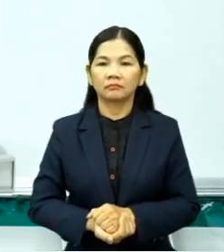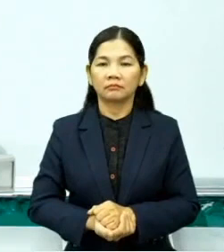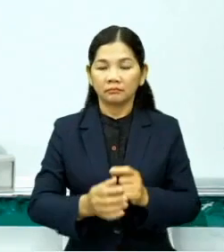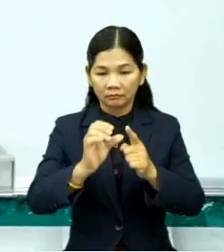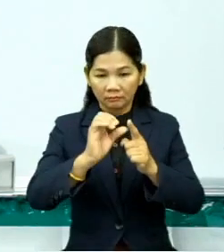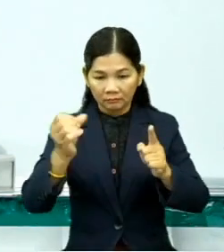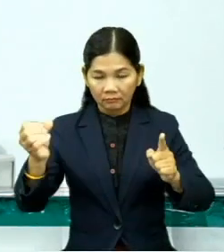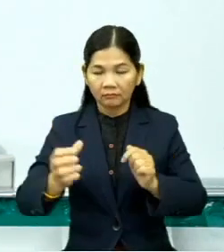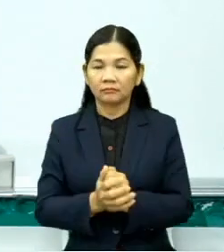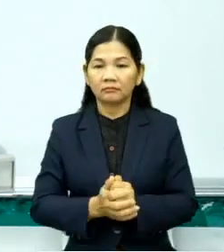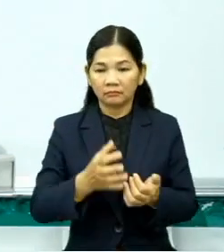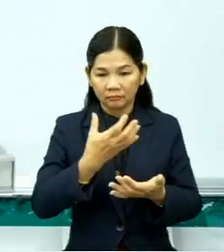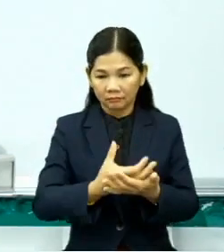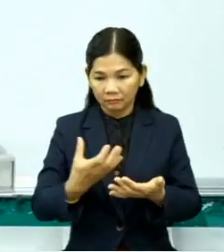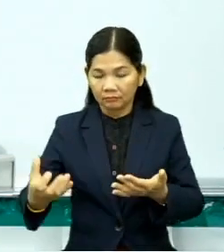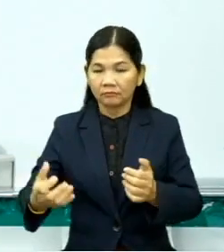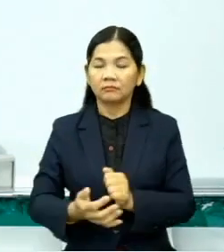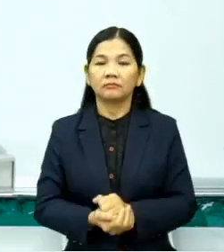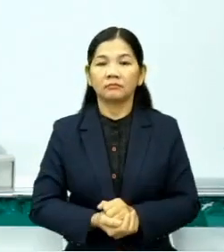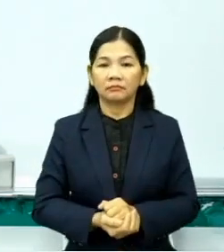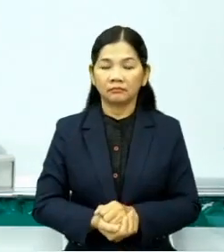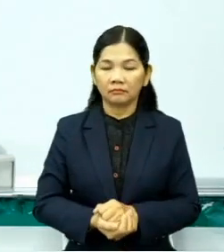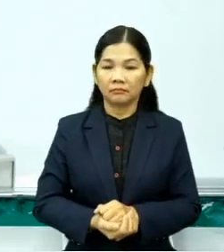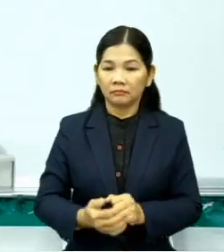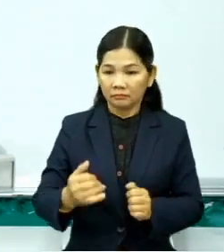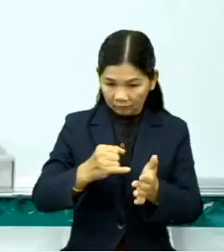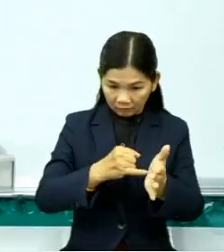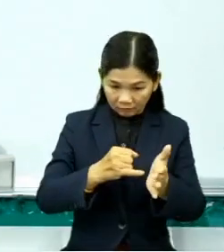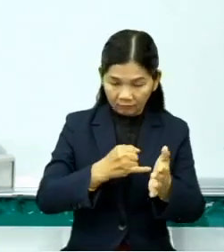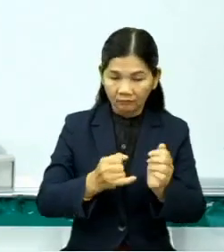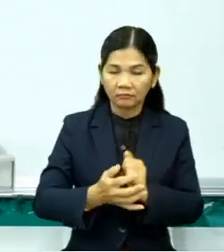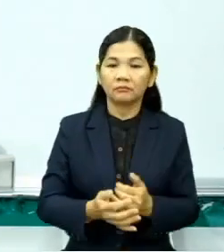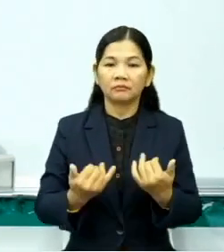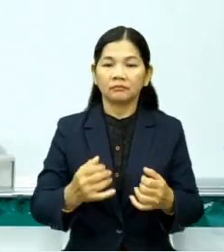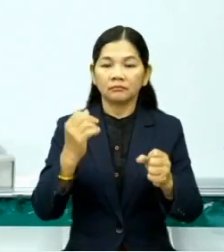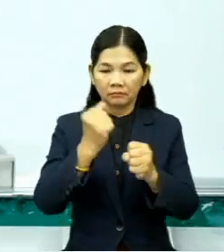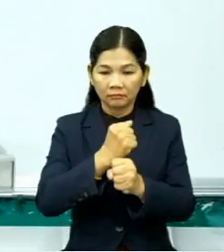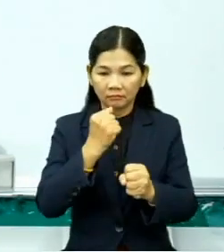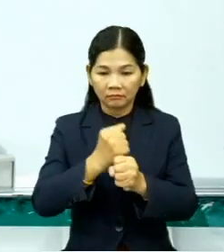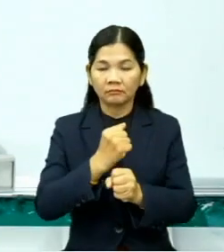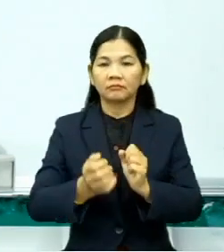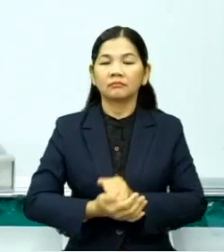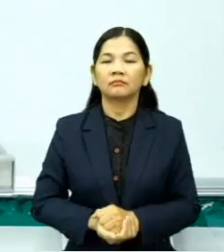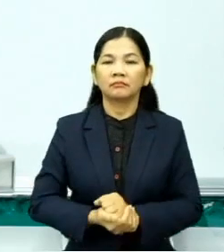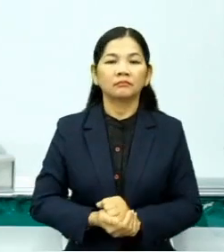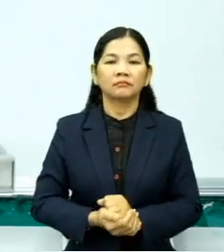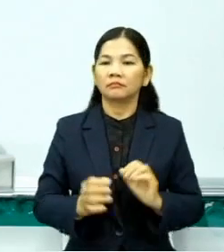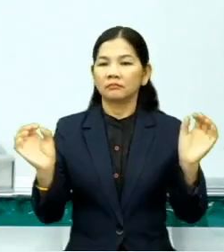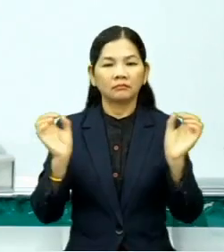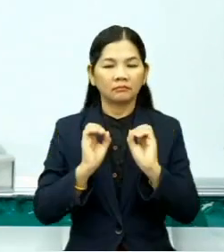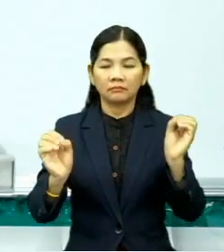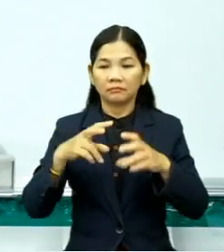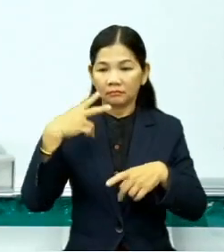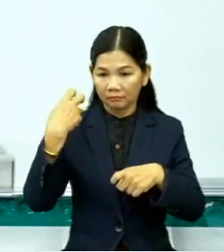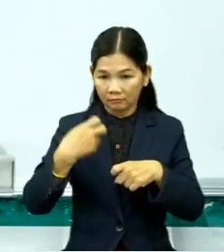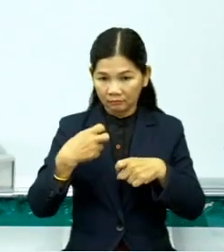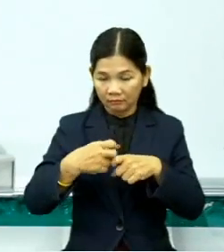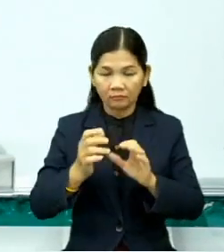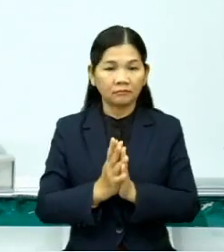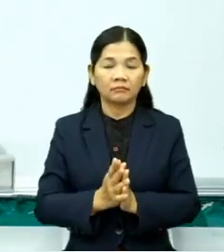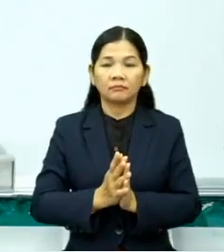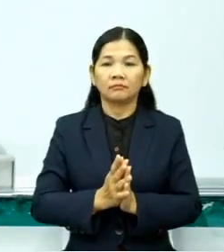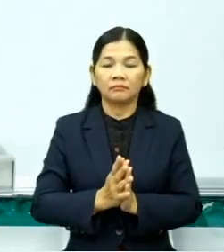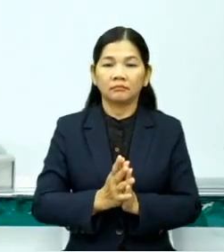លបាសនេះឧបករណ៍ទាំងនេះងាយស្រួលធ្វើពុំលំបាកដូ